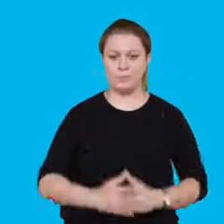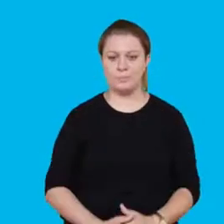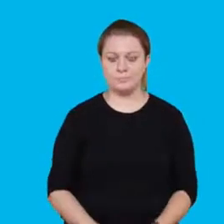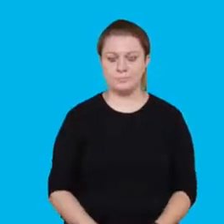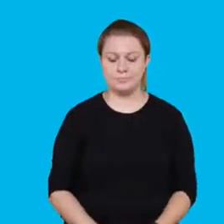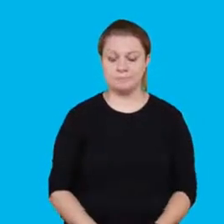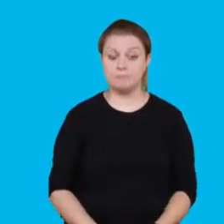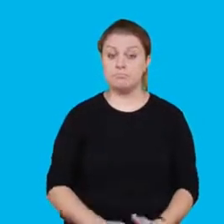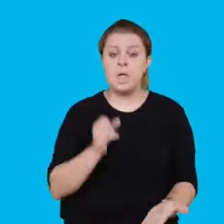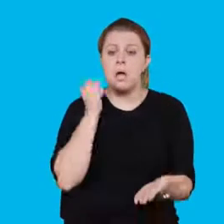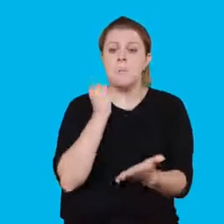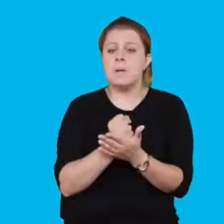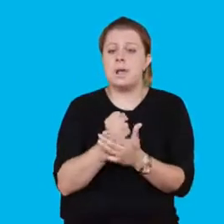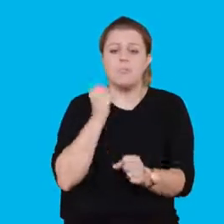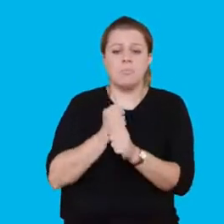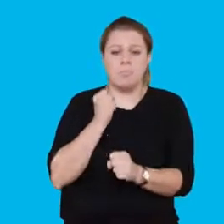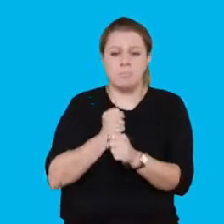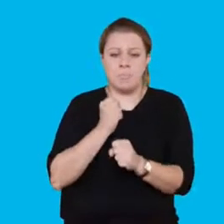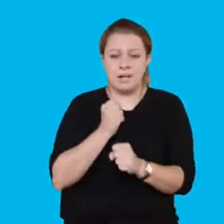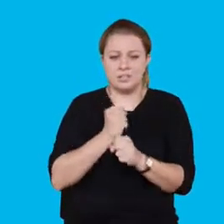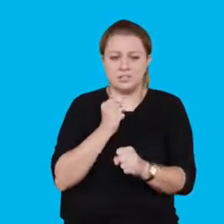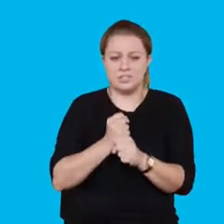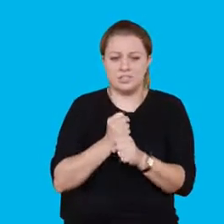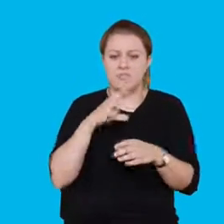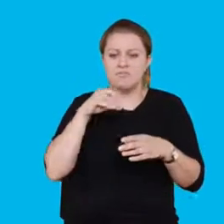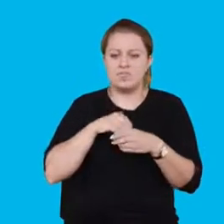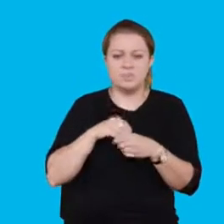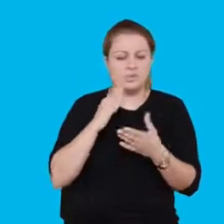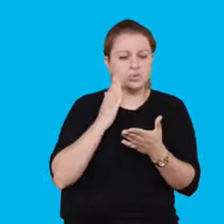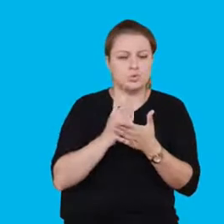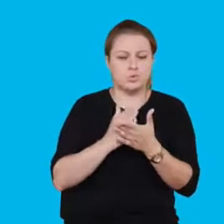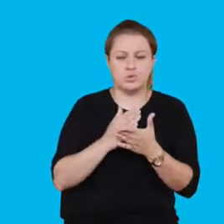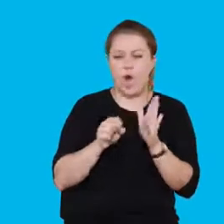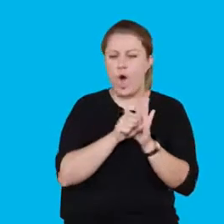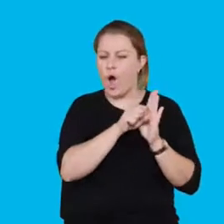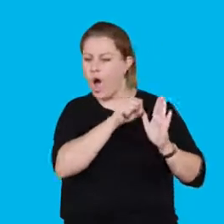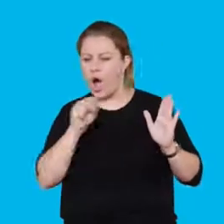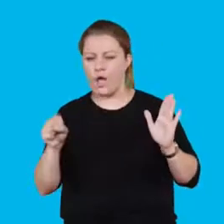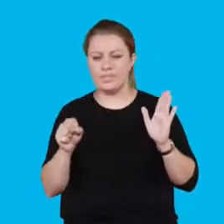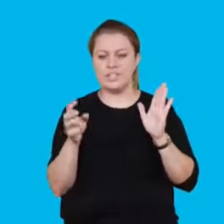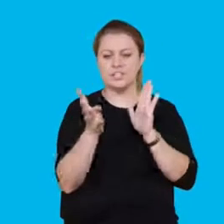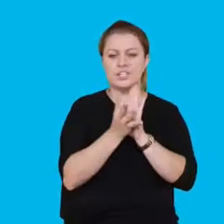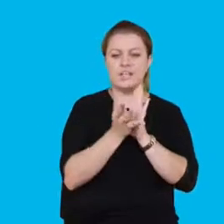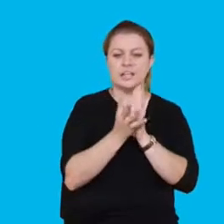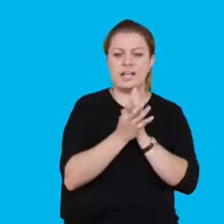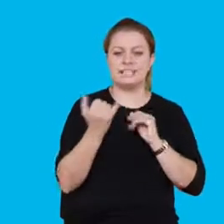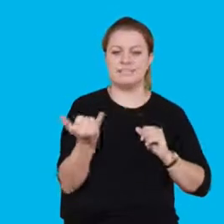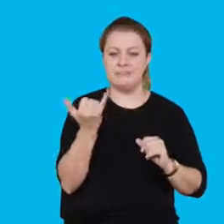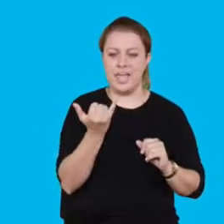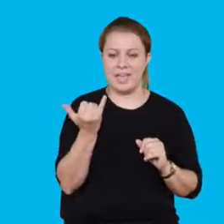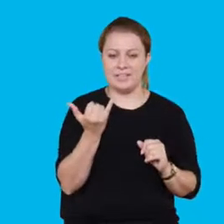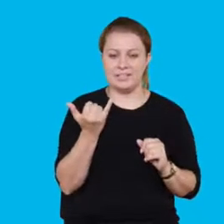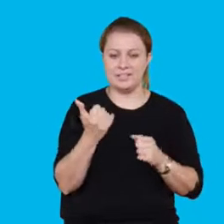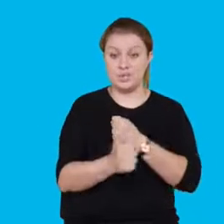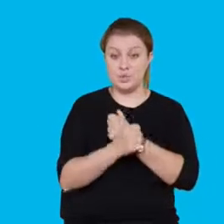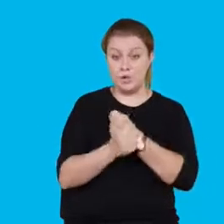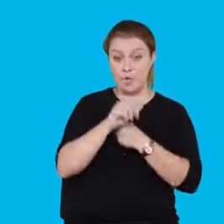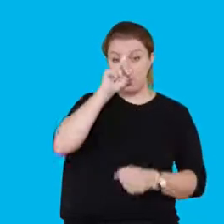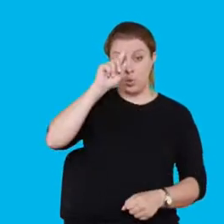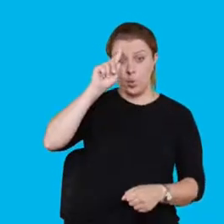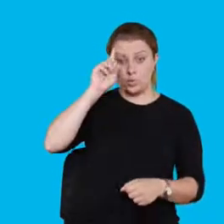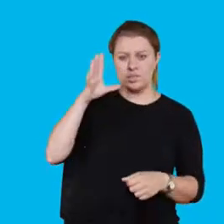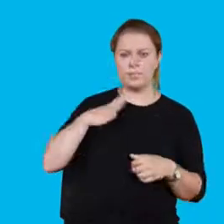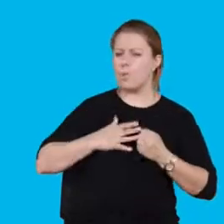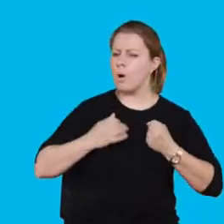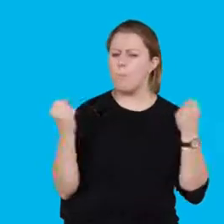Prawa pracownicze to jest coś takiego, co się chyba ciągnie od tego XIX wieku, bo właściwie robotnicy walczyli o nie, zanim ten